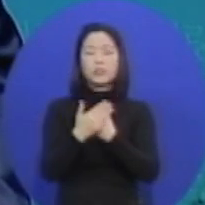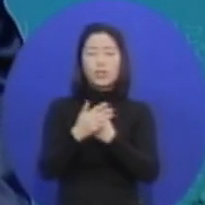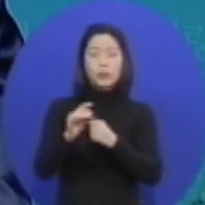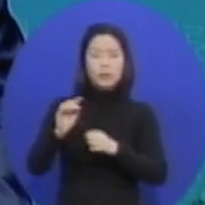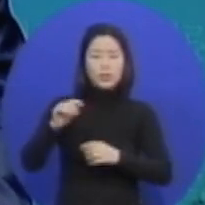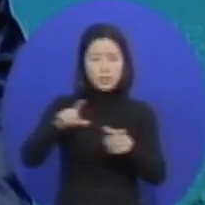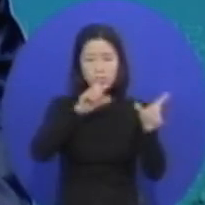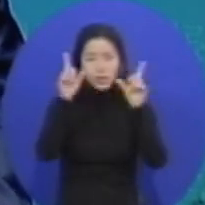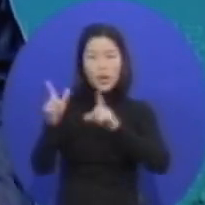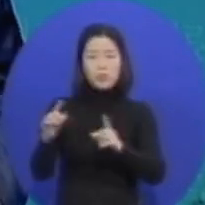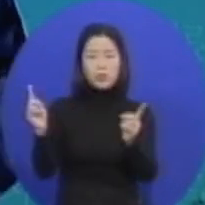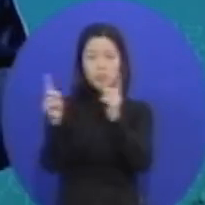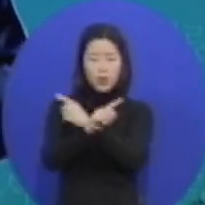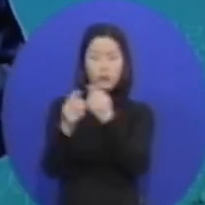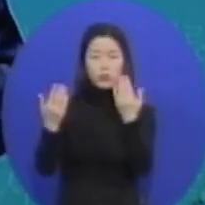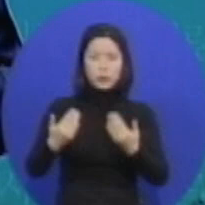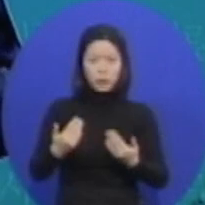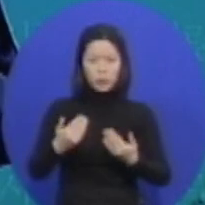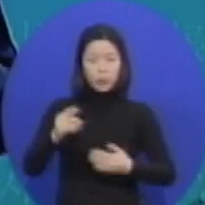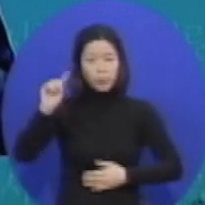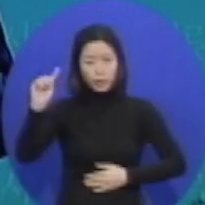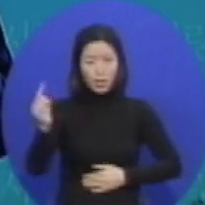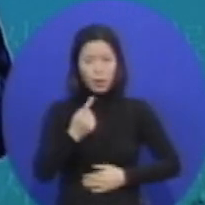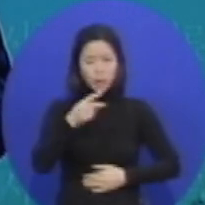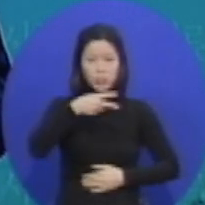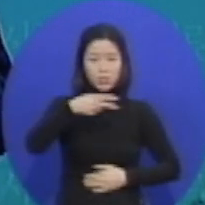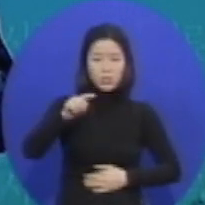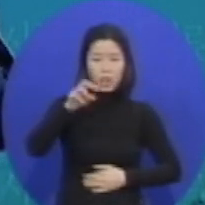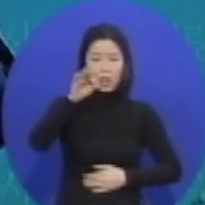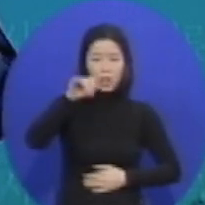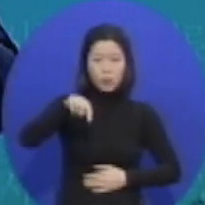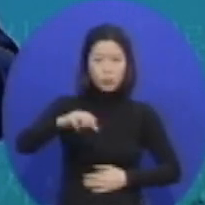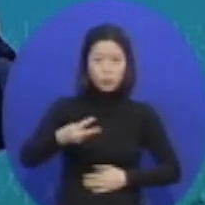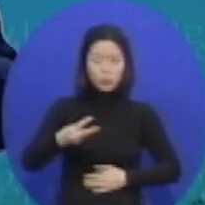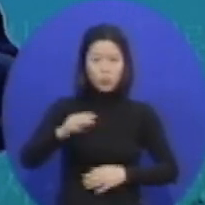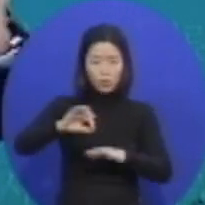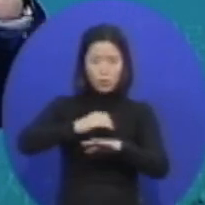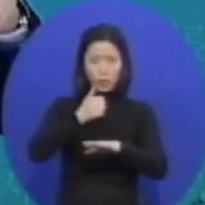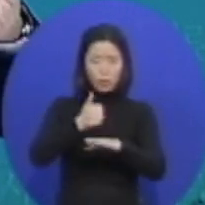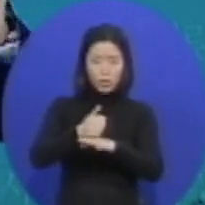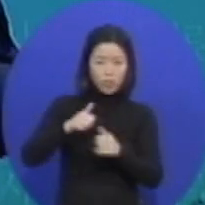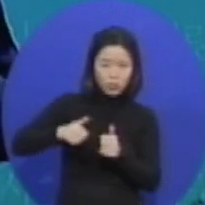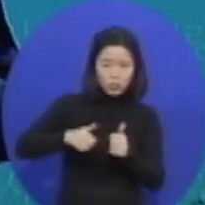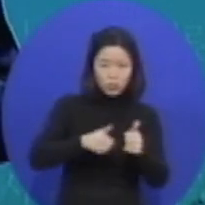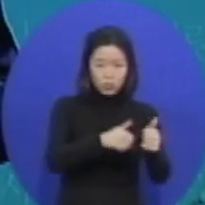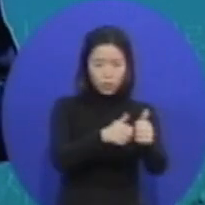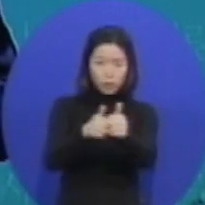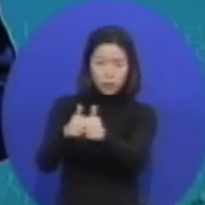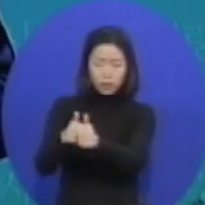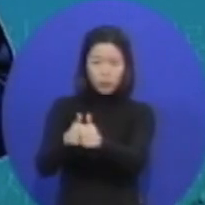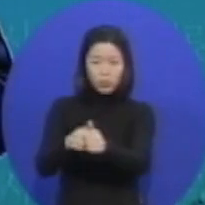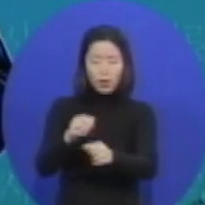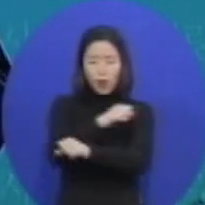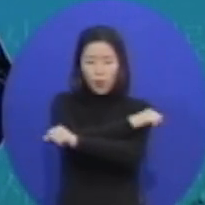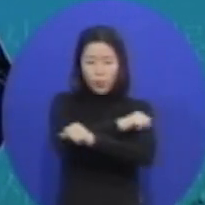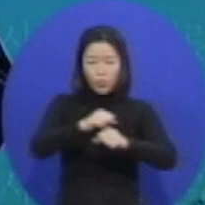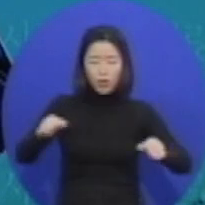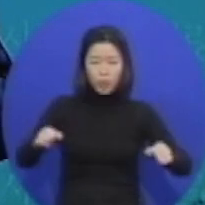다윗이 사울 왕에게 쫓겨서 광야의 토글 속으로 들어갑니다